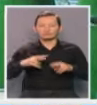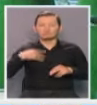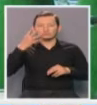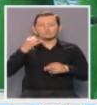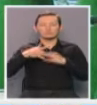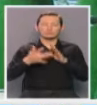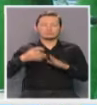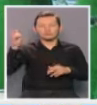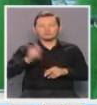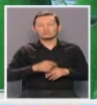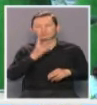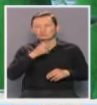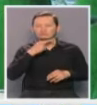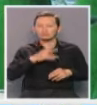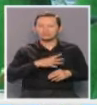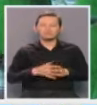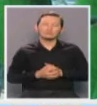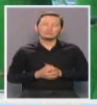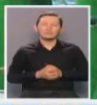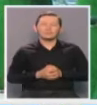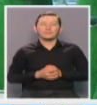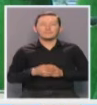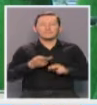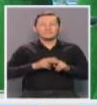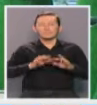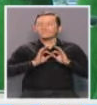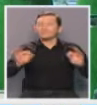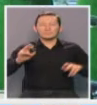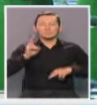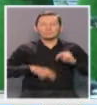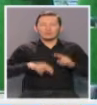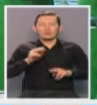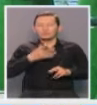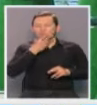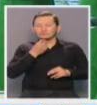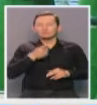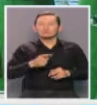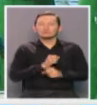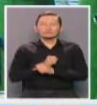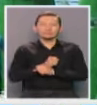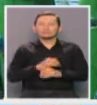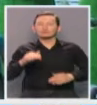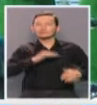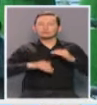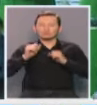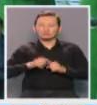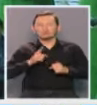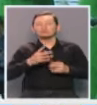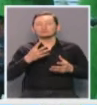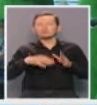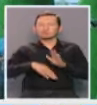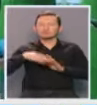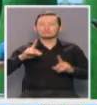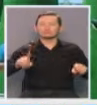прилетел в город Алматы. И очень прекрасно построен аквапарк. В общем, желаю процветания этому